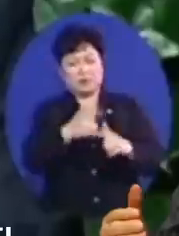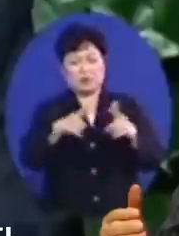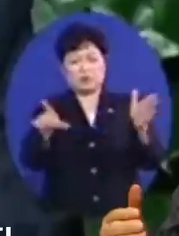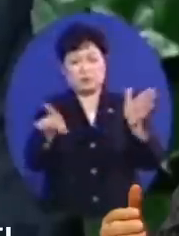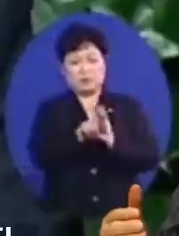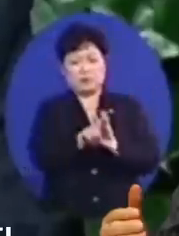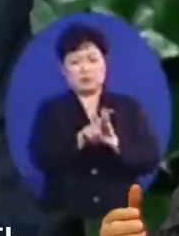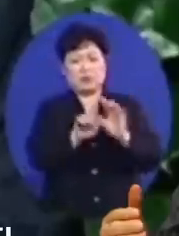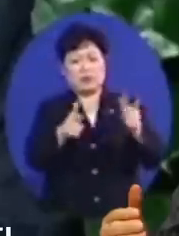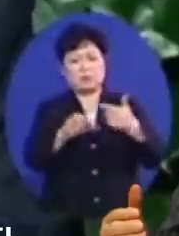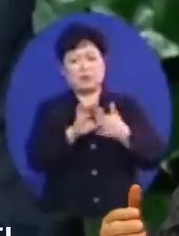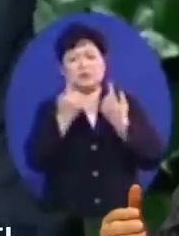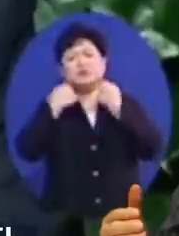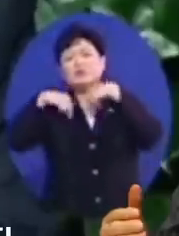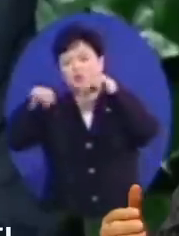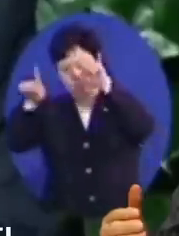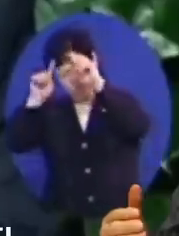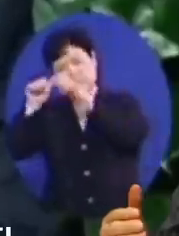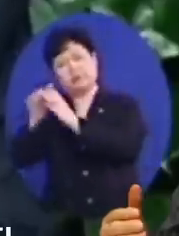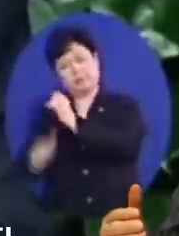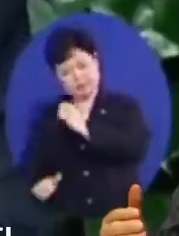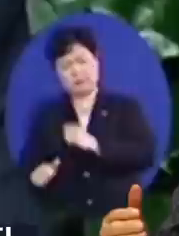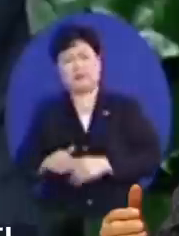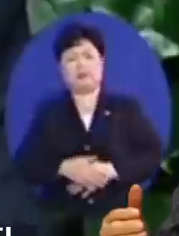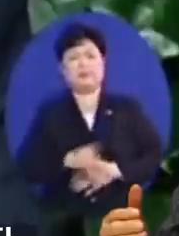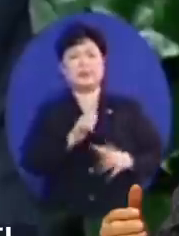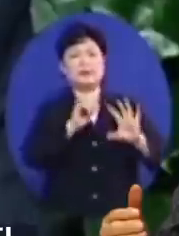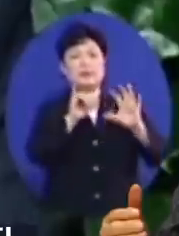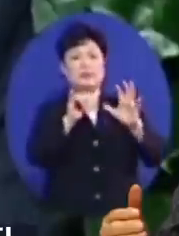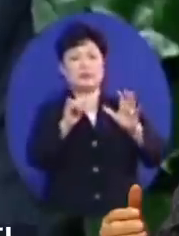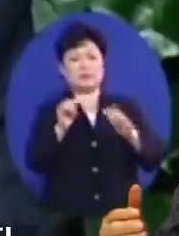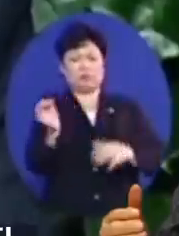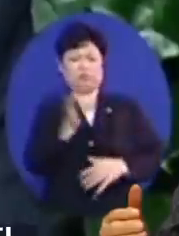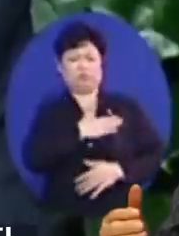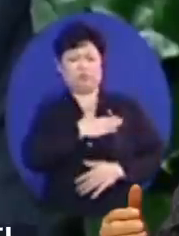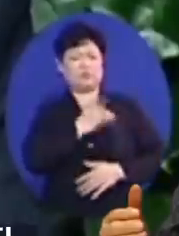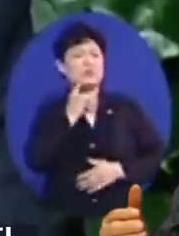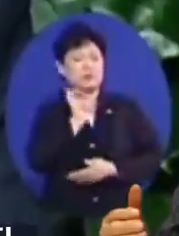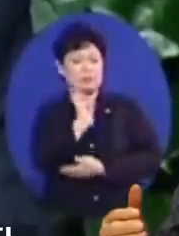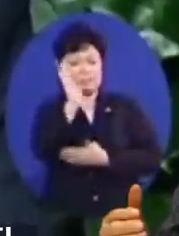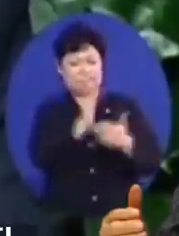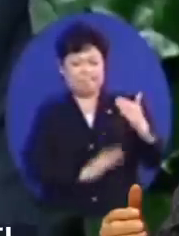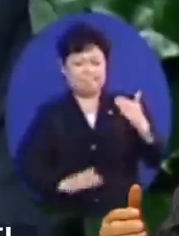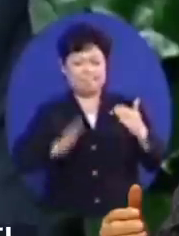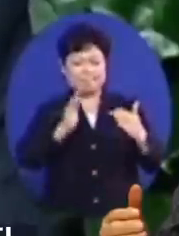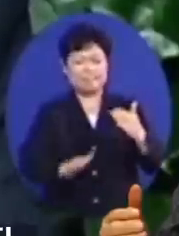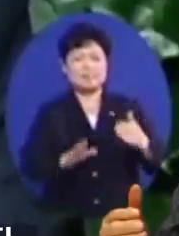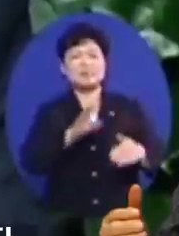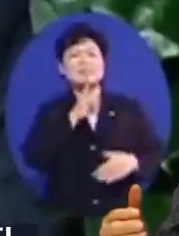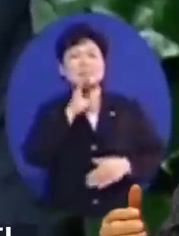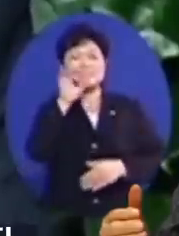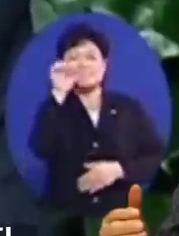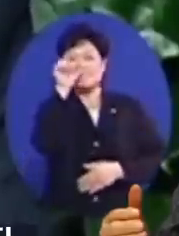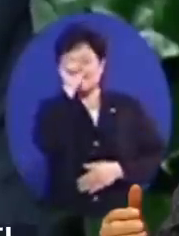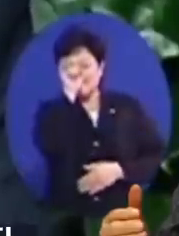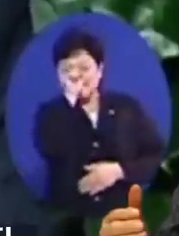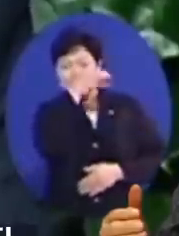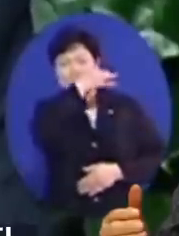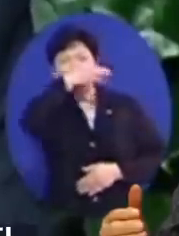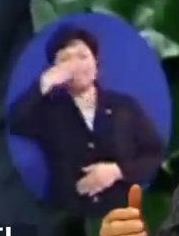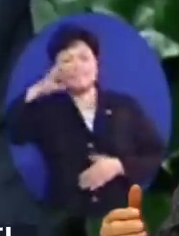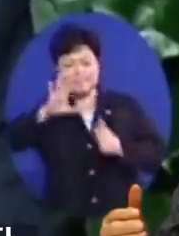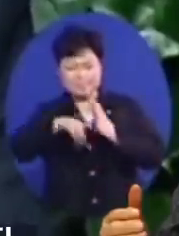사람은 지옥으로 가지 않아요. 이 세상에서 부귀영화 공명을 누리고 한참 좋을 때는